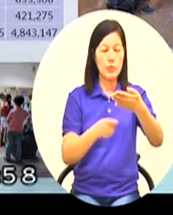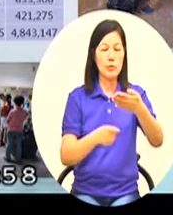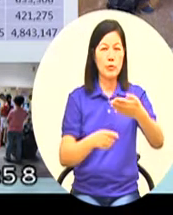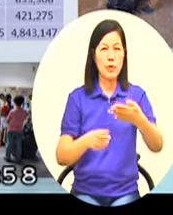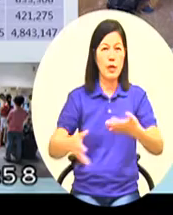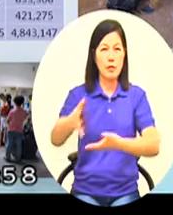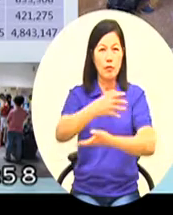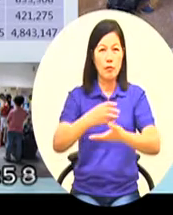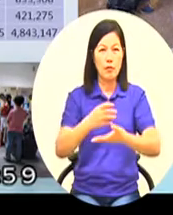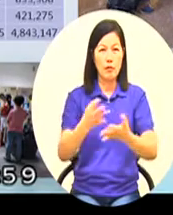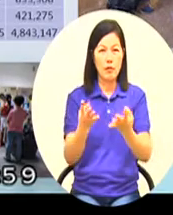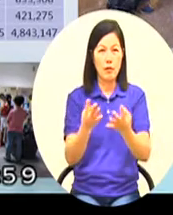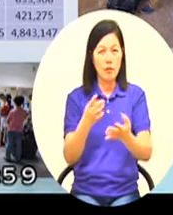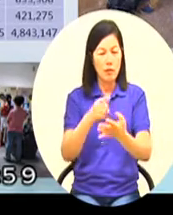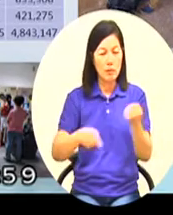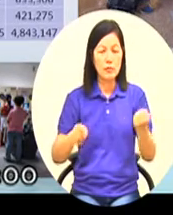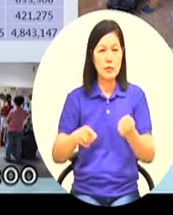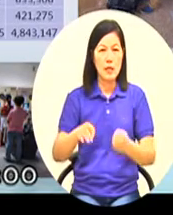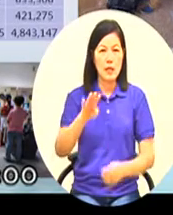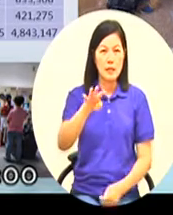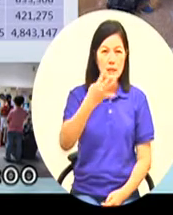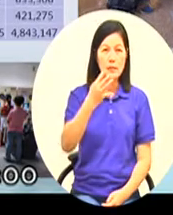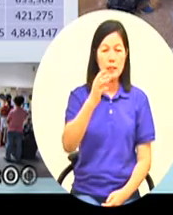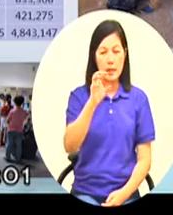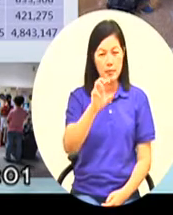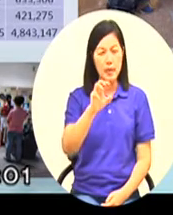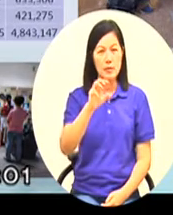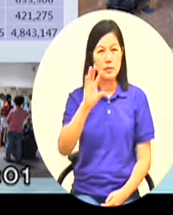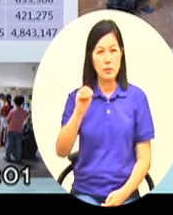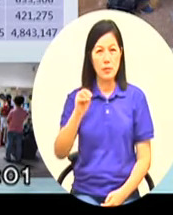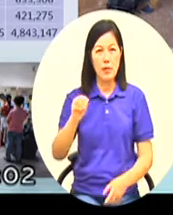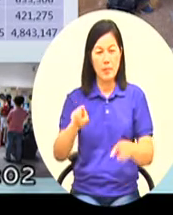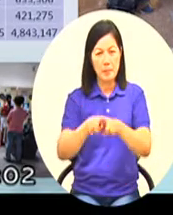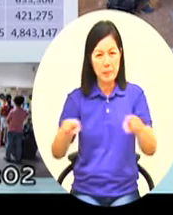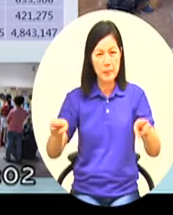了480万坪以上，这个还在持续推动中。